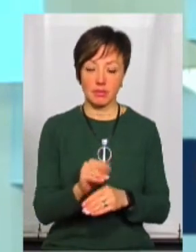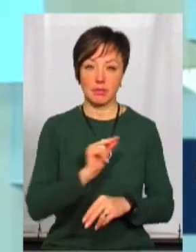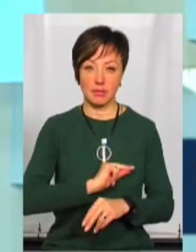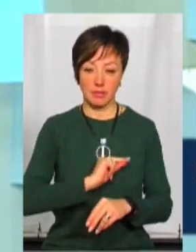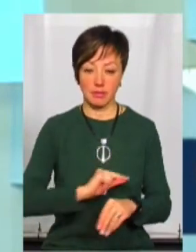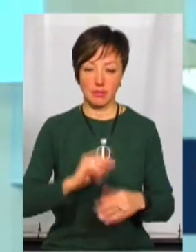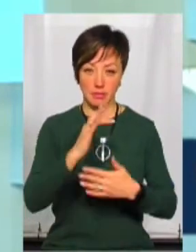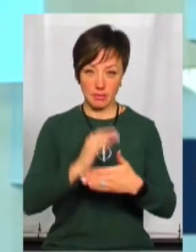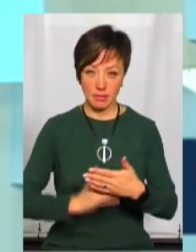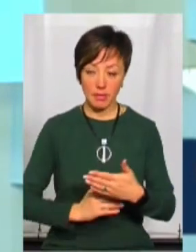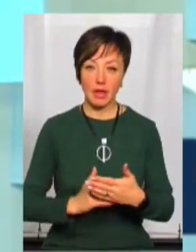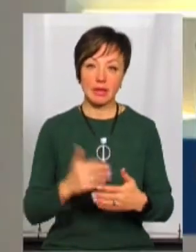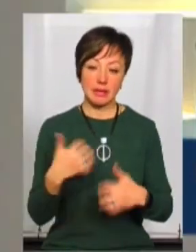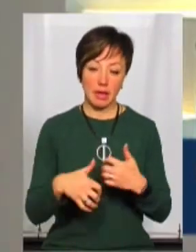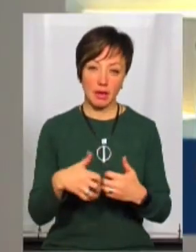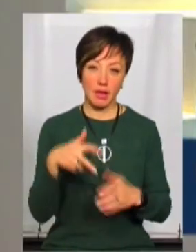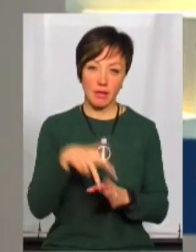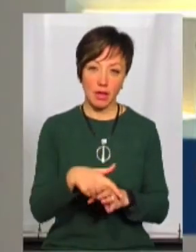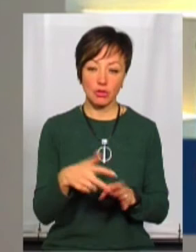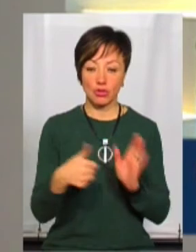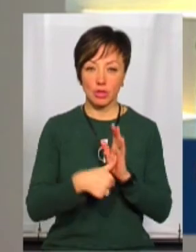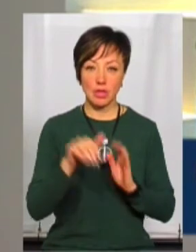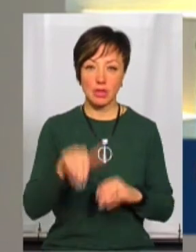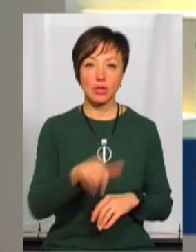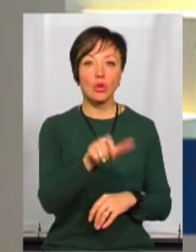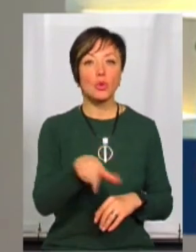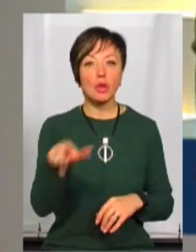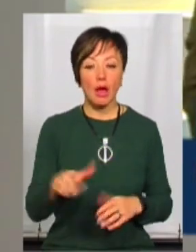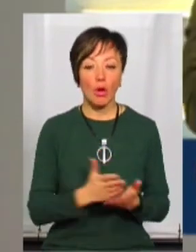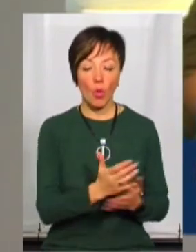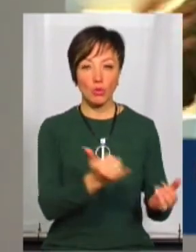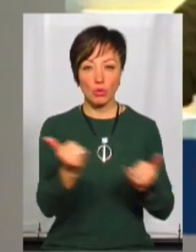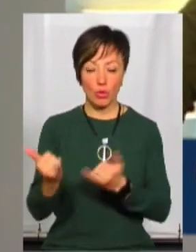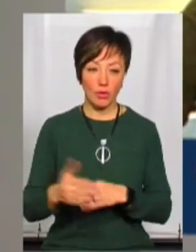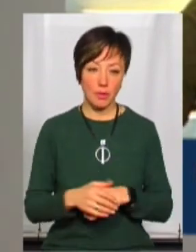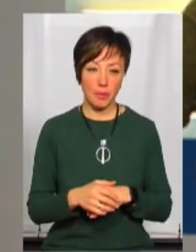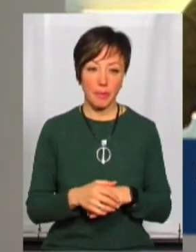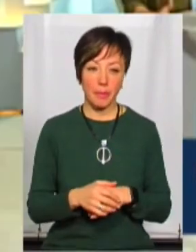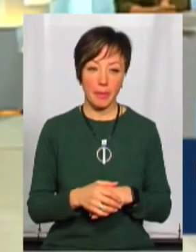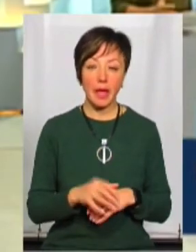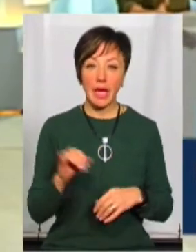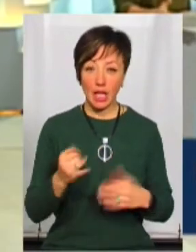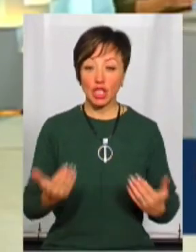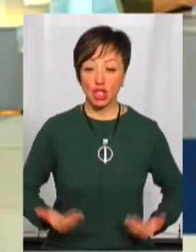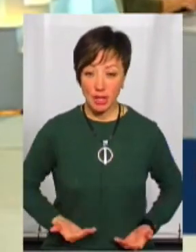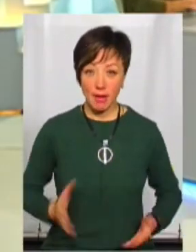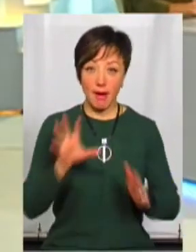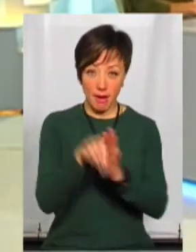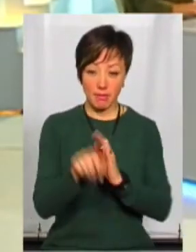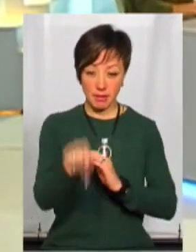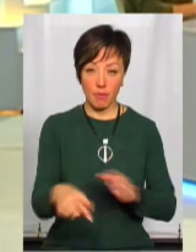і середнє навантаження розрахували в рамках 6 тисяч. Ну, от. І безпосереднього так, життя і, серед і коли ми